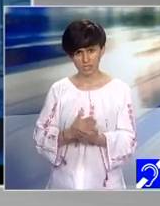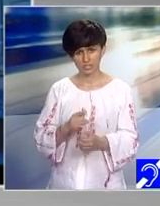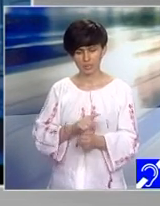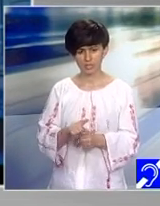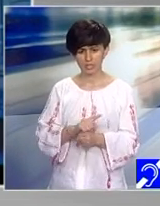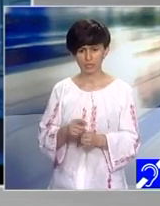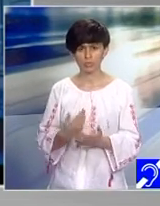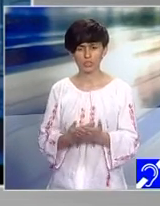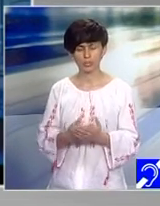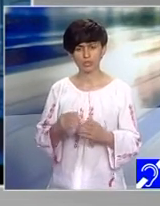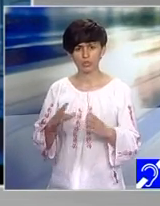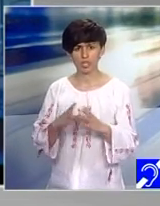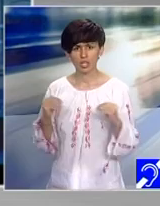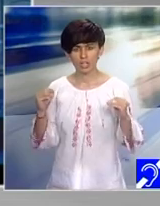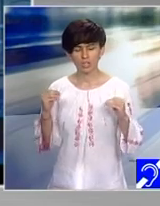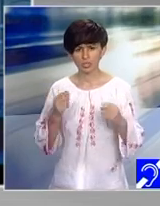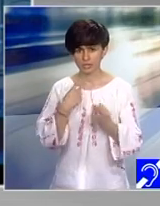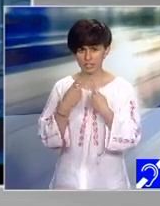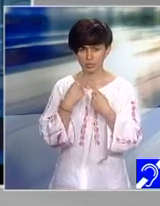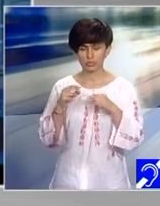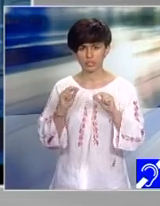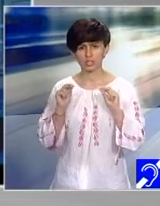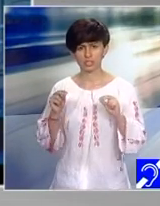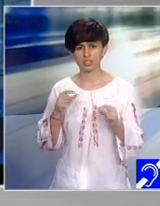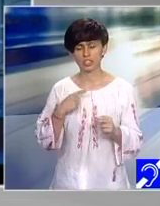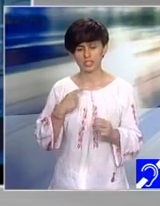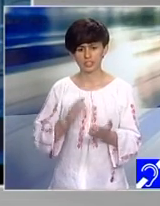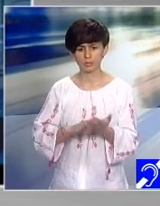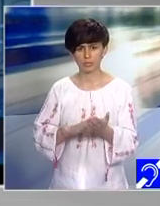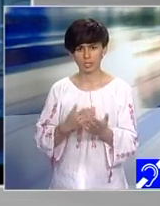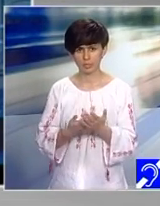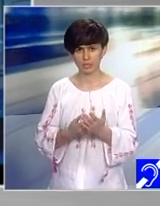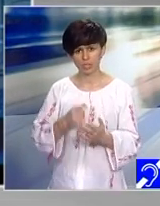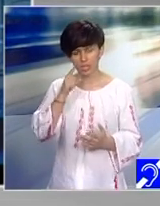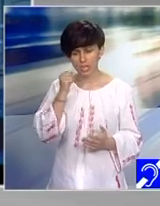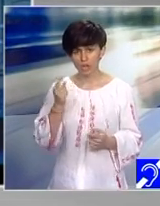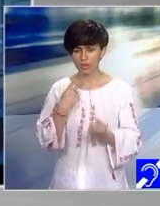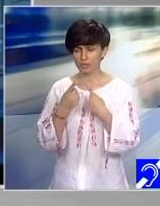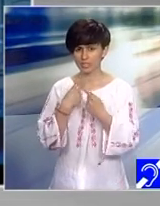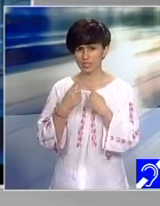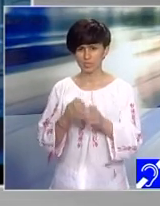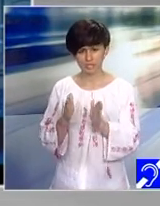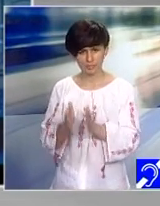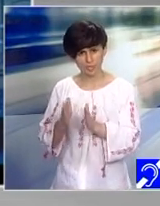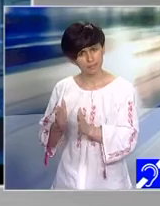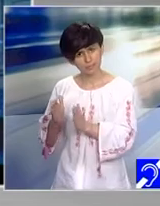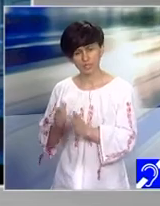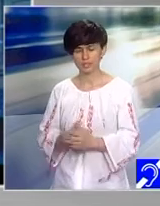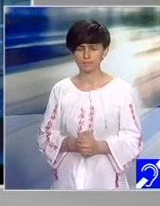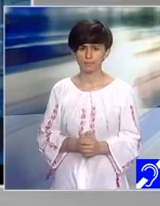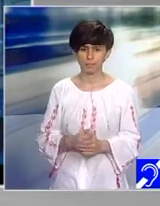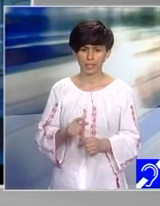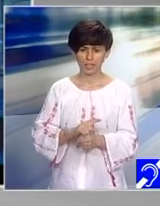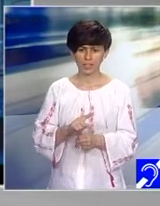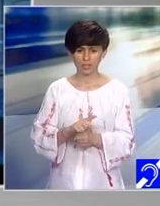un deficit al discuțiilor pe educație este că lumea discută despre feliuțe. Ori, de fapt, lucrurile se întrepătrund și e foarte greu să repari